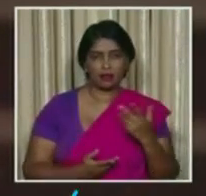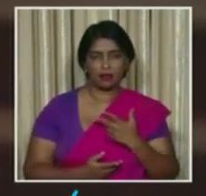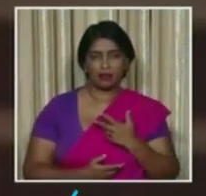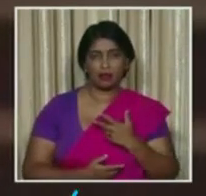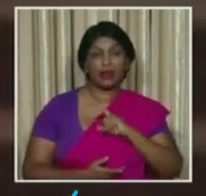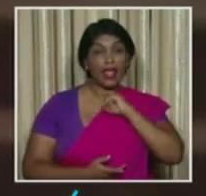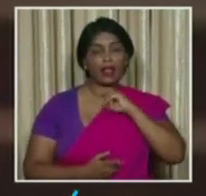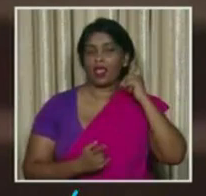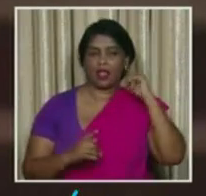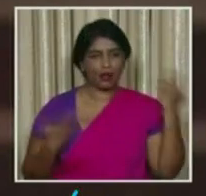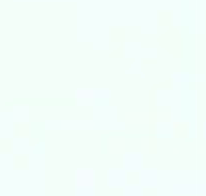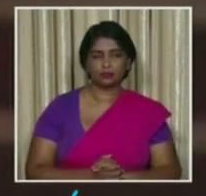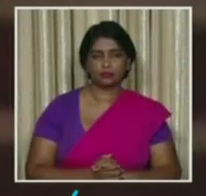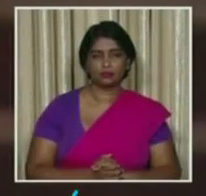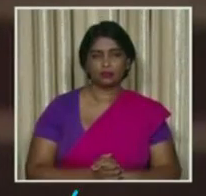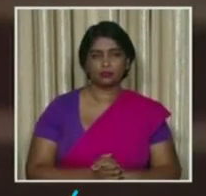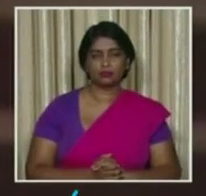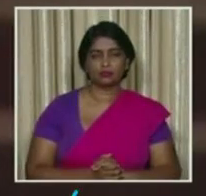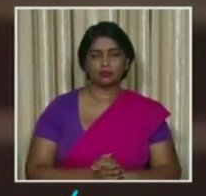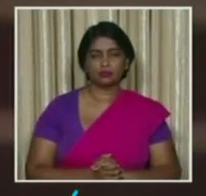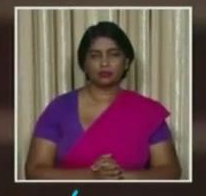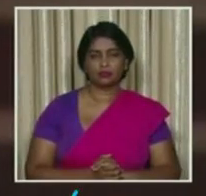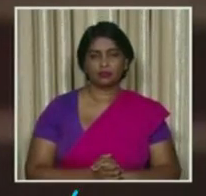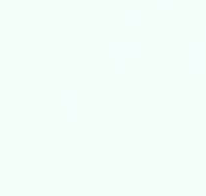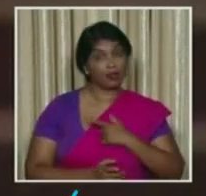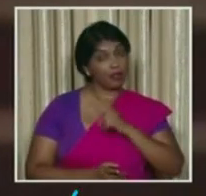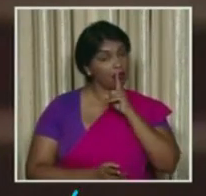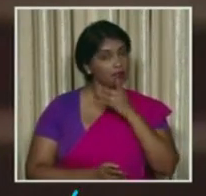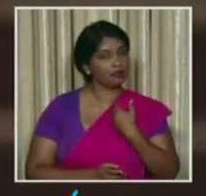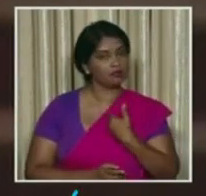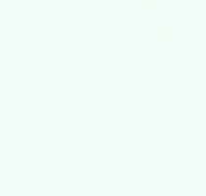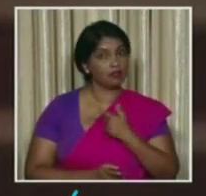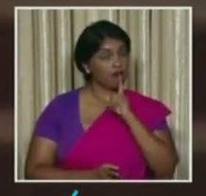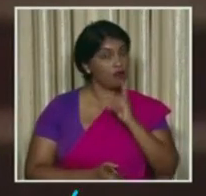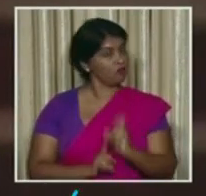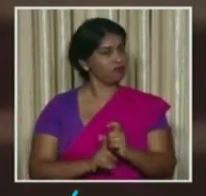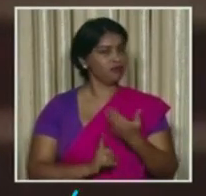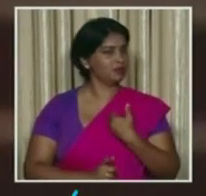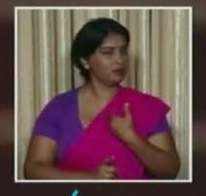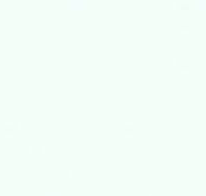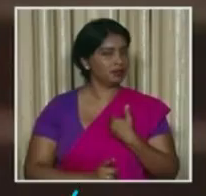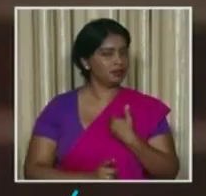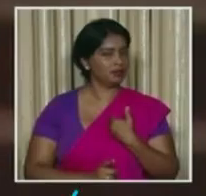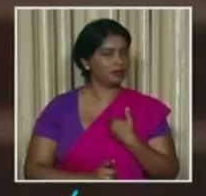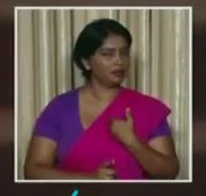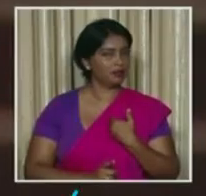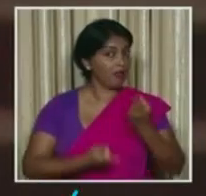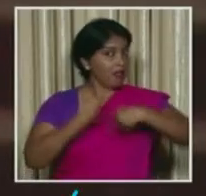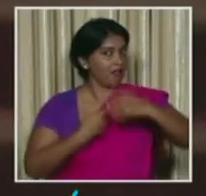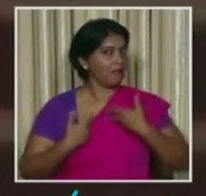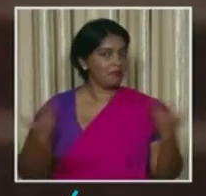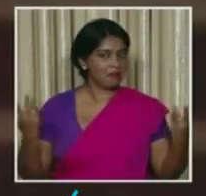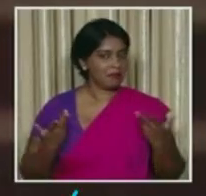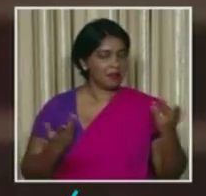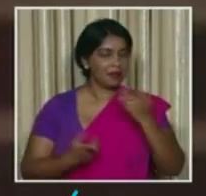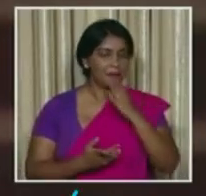උඩු බුරනකොට ඇහෙන්නේ නෑ. ඒක තේරෙන්නේ නෑනේ. ඉතින් මගේ කට උස ගත්තොත් මගේ කපච්චෙම සරයි. එතකොට දුක් හිත අප වෙන්න බෑ. කිද